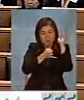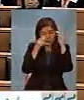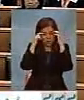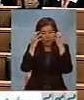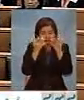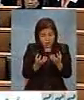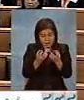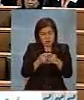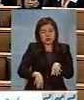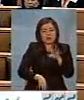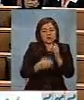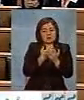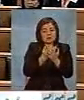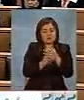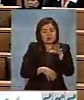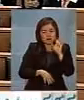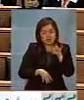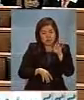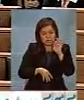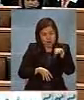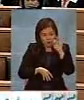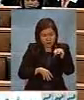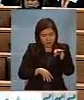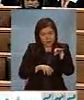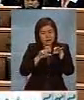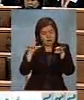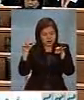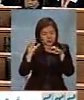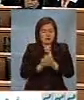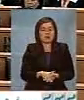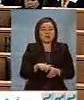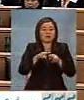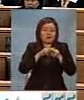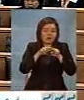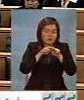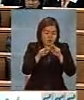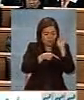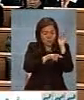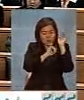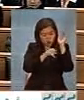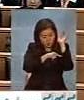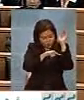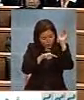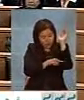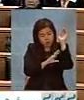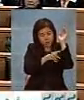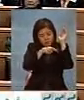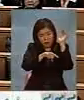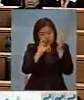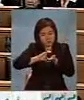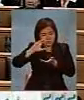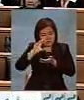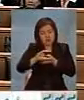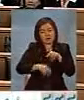บ 9,555 ล้านโครงการรถไฟทางคู่สายประจวบคีรีขันธ์ชุมพรงบ